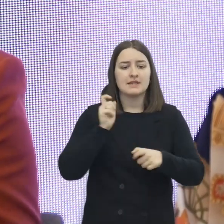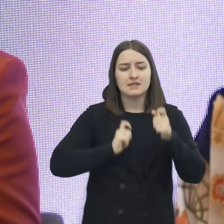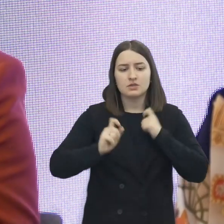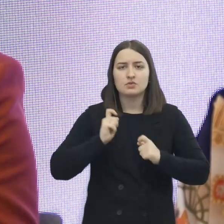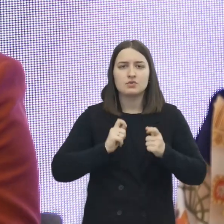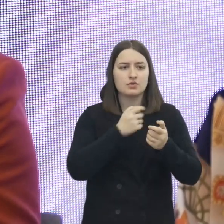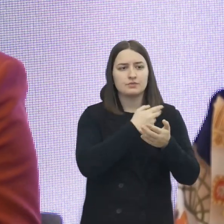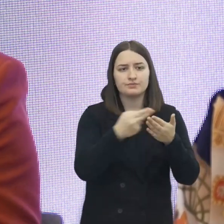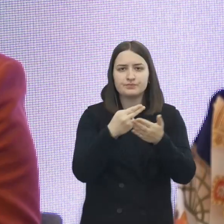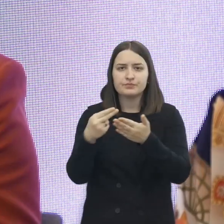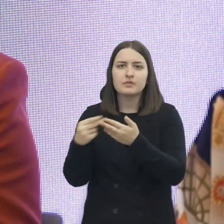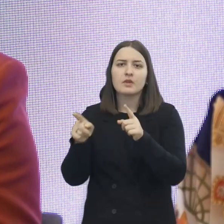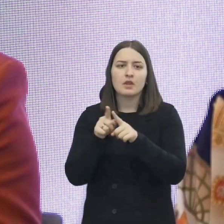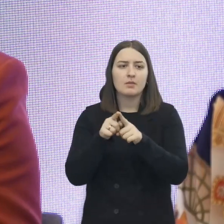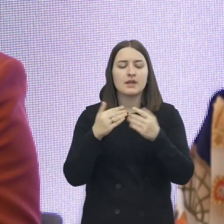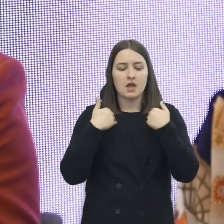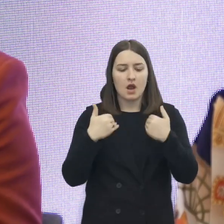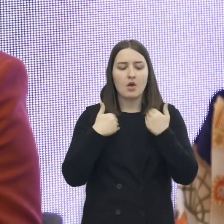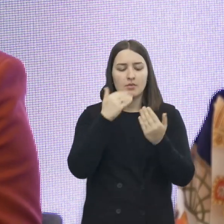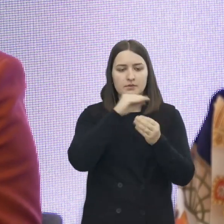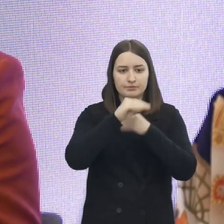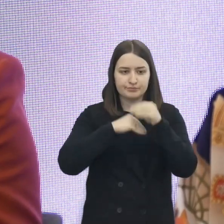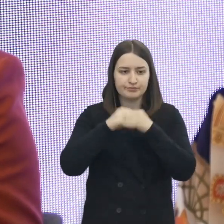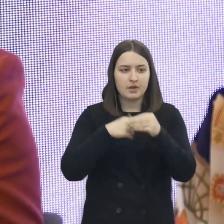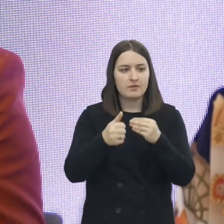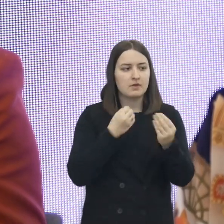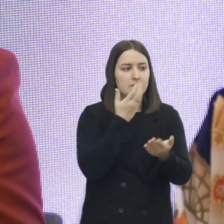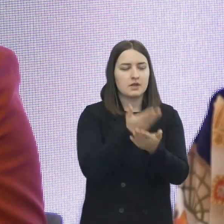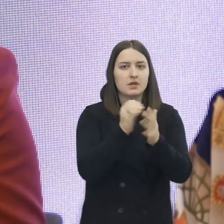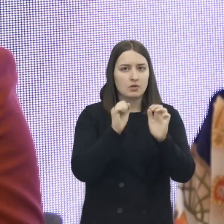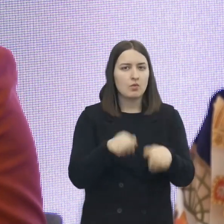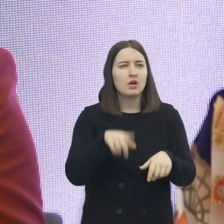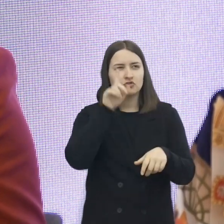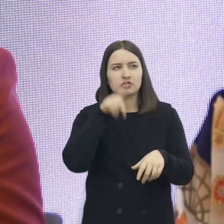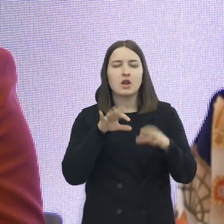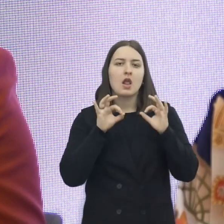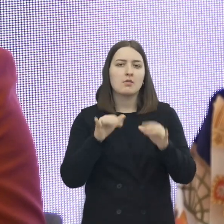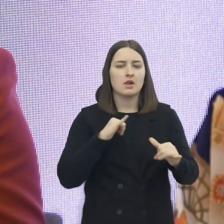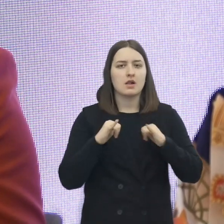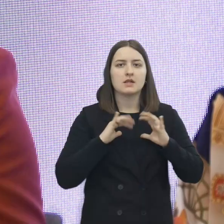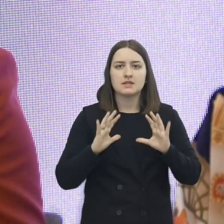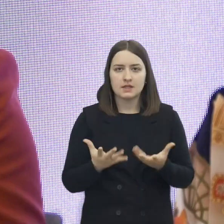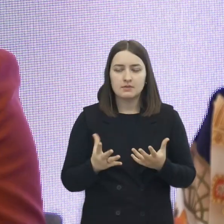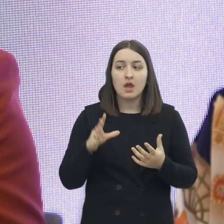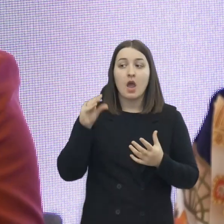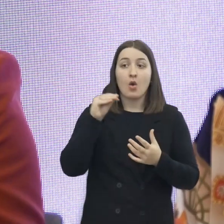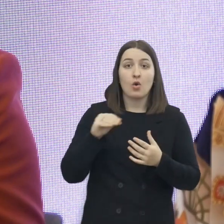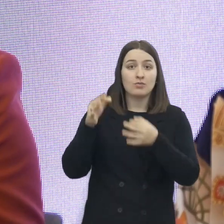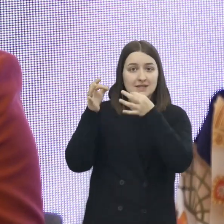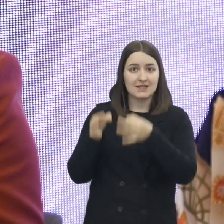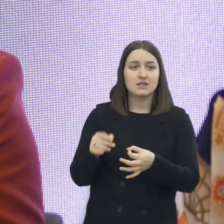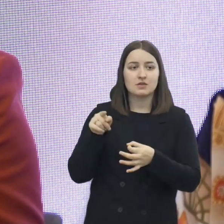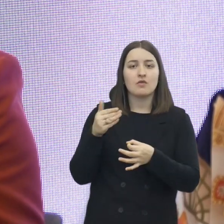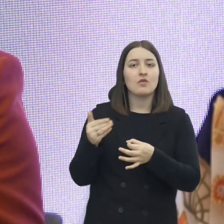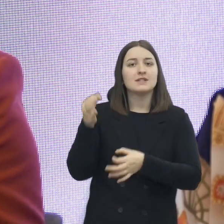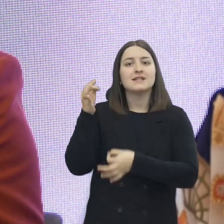jie yra jau dabar atsakingi pagal lygių galimybių įstatymą. Ir čia mums padeda Europos teisingumo teismas, kuris yra išaiškinęs jau